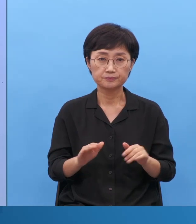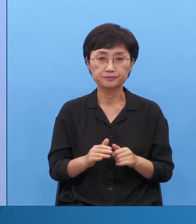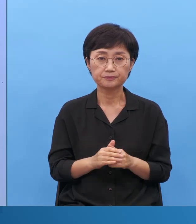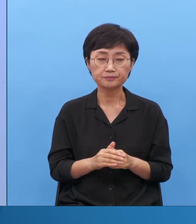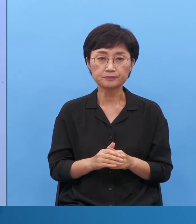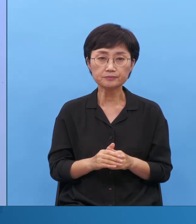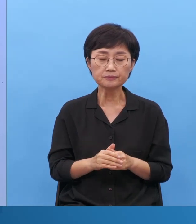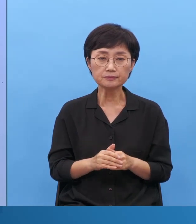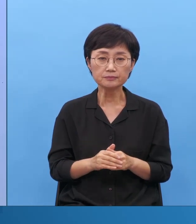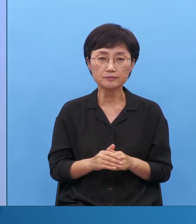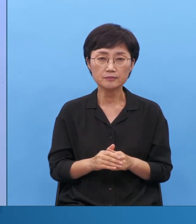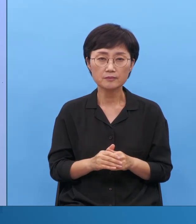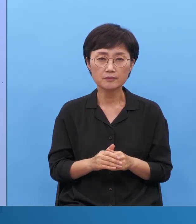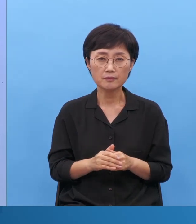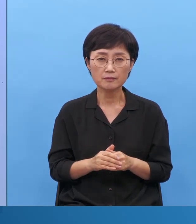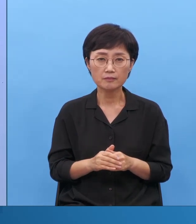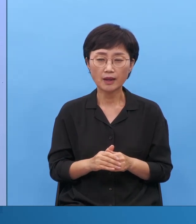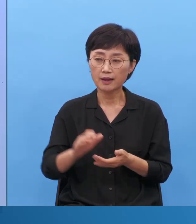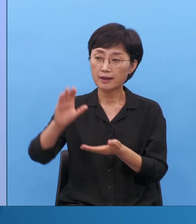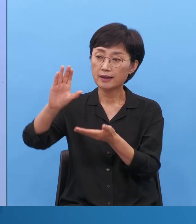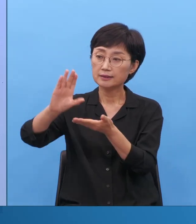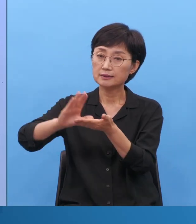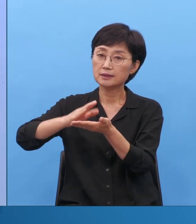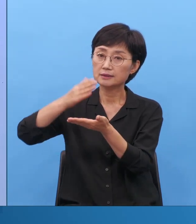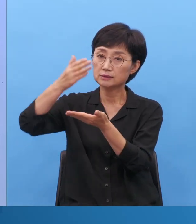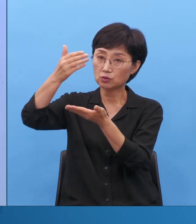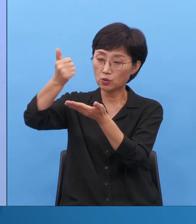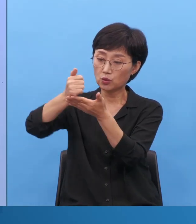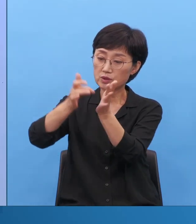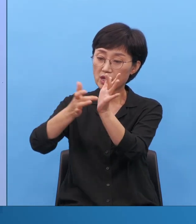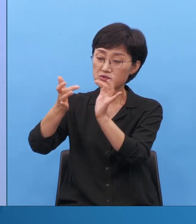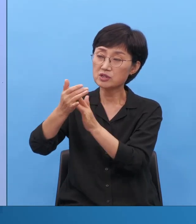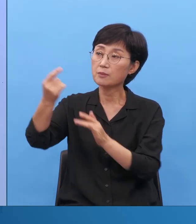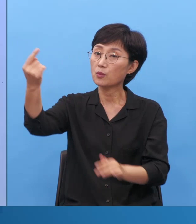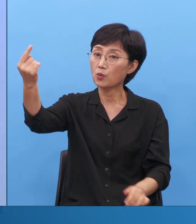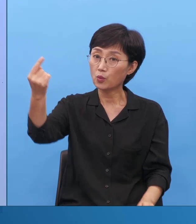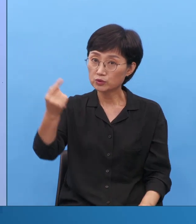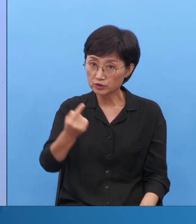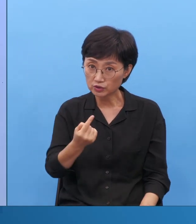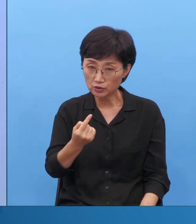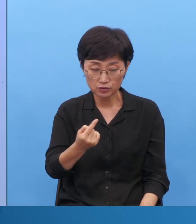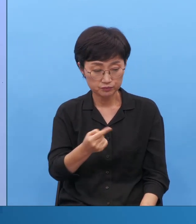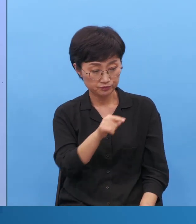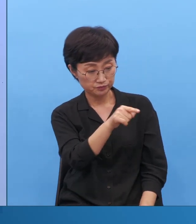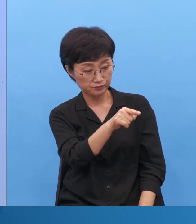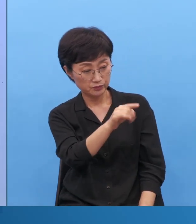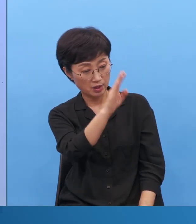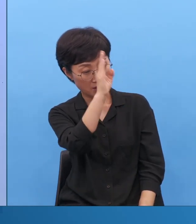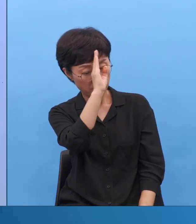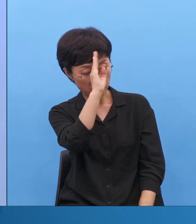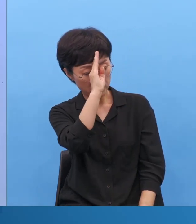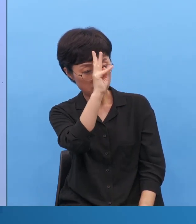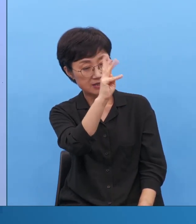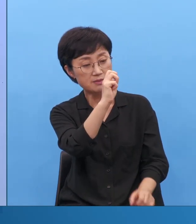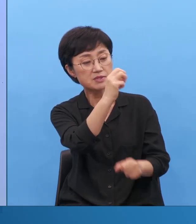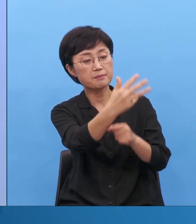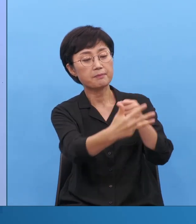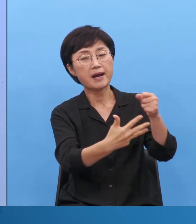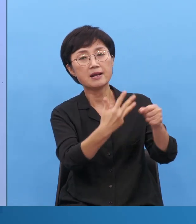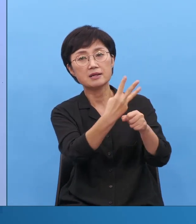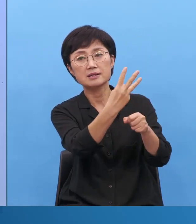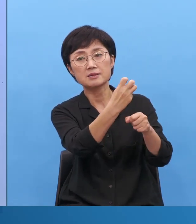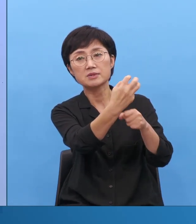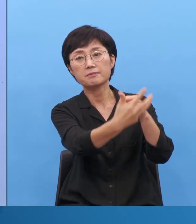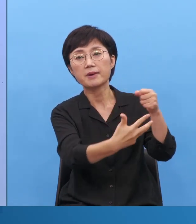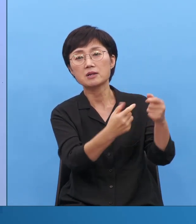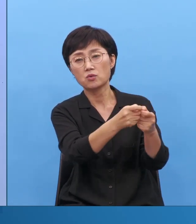그리스도께서 이 38년 된 병자를 찾아오신 거 만난 겁니다. 이렇게 Jesus came to meet with this ill man of